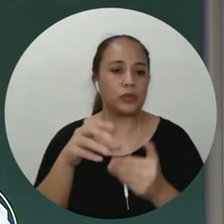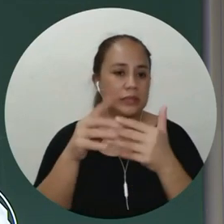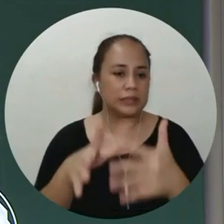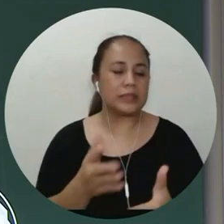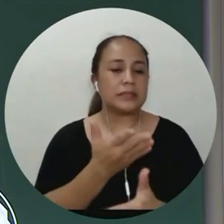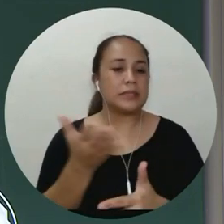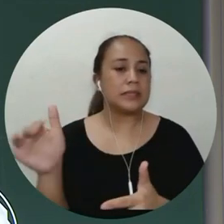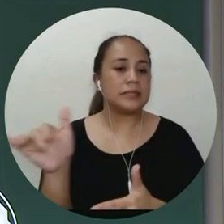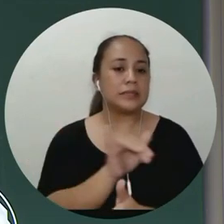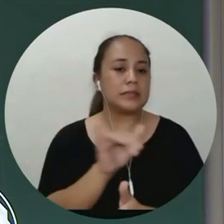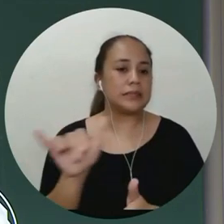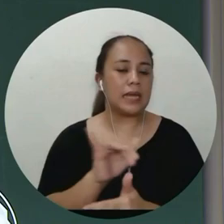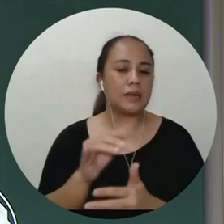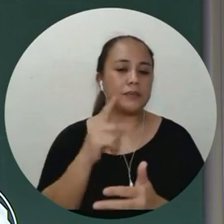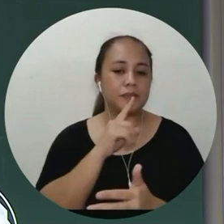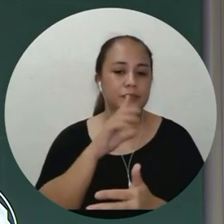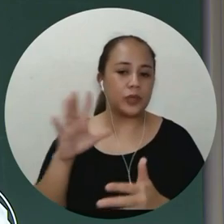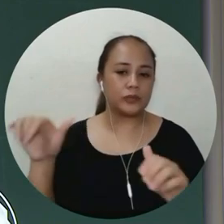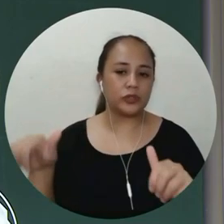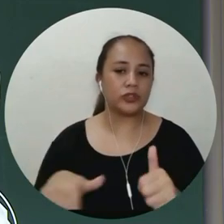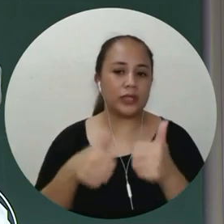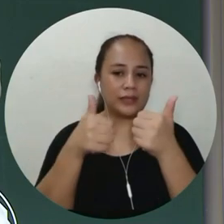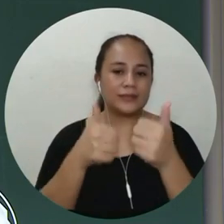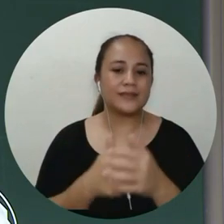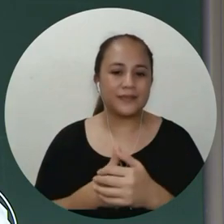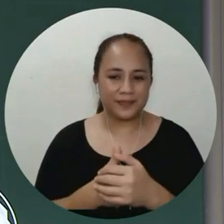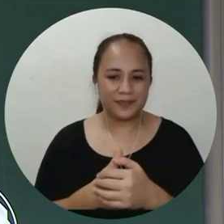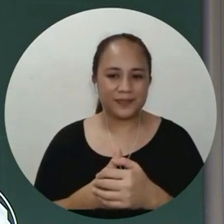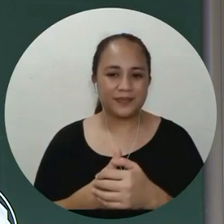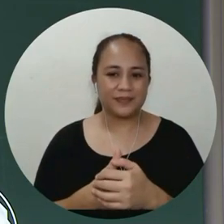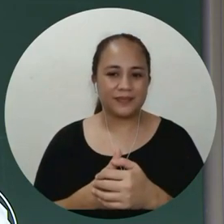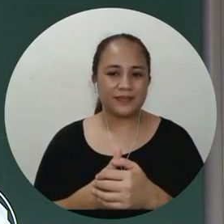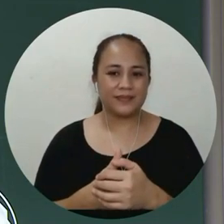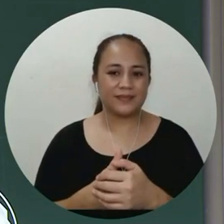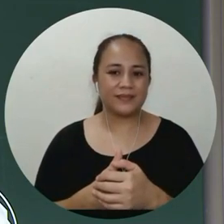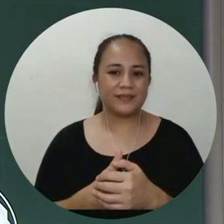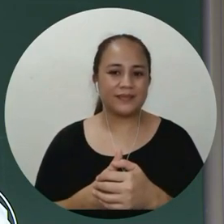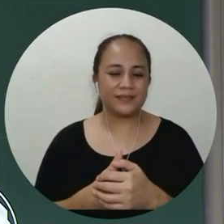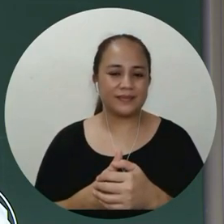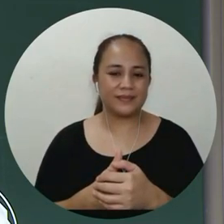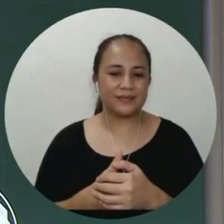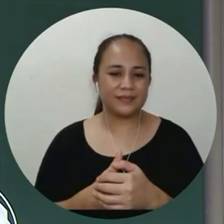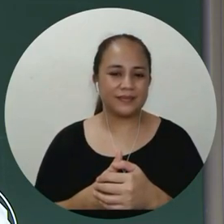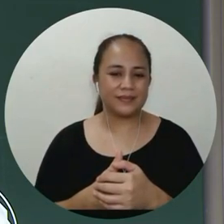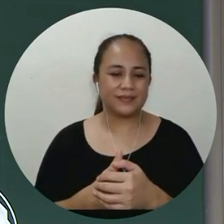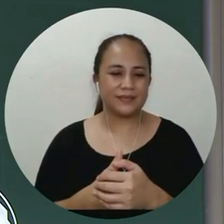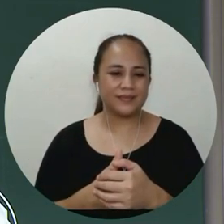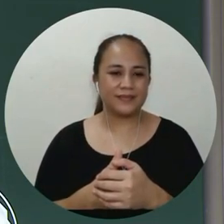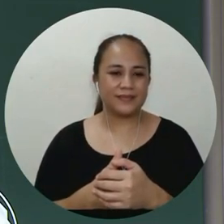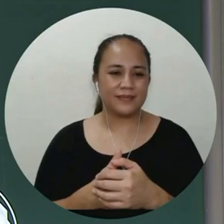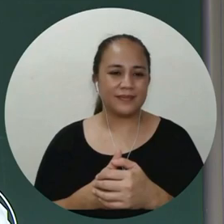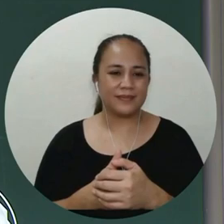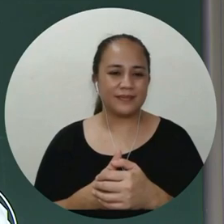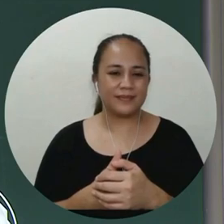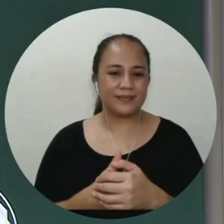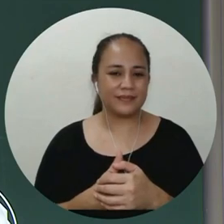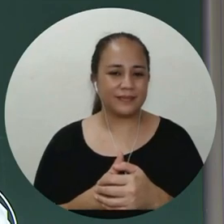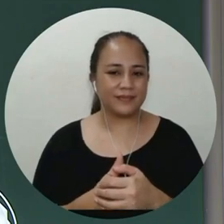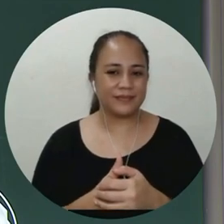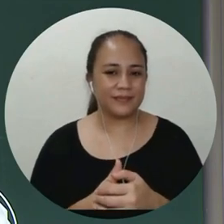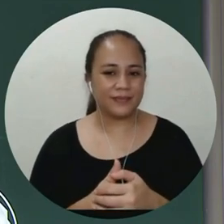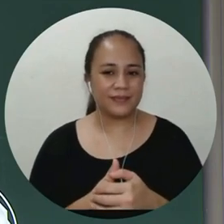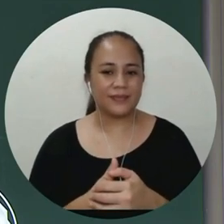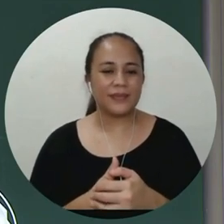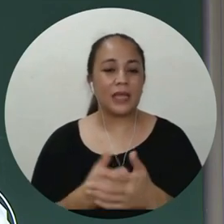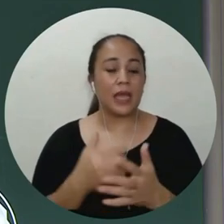do a covenantal challenge. 여기 보면 요셉이 달란트를 뭐요? 자기 달란트를 아웃소싱 하잖아요. 나누어 주는 거예요.